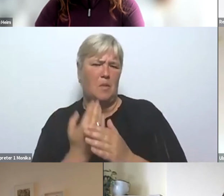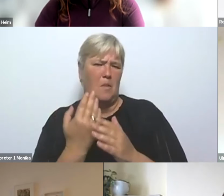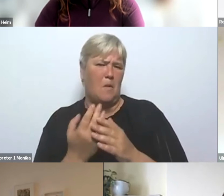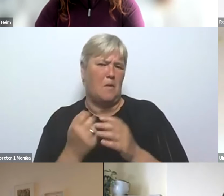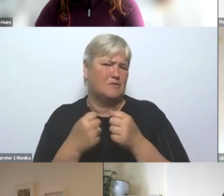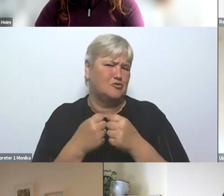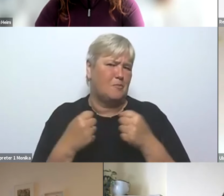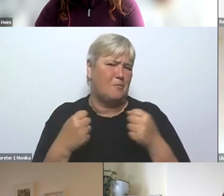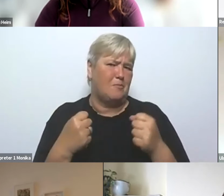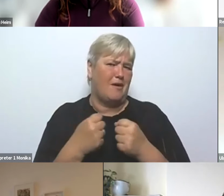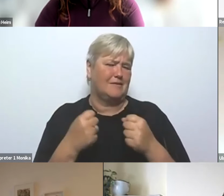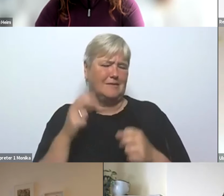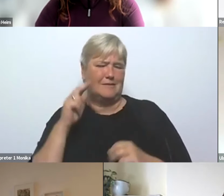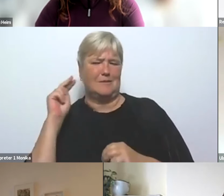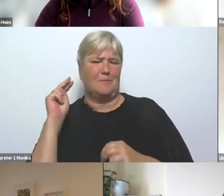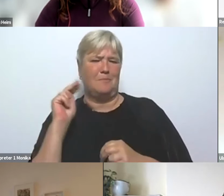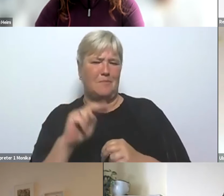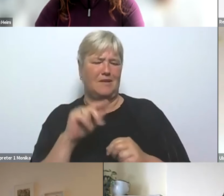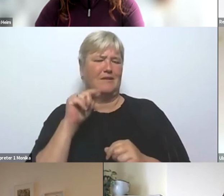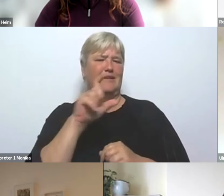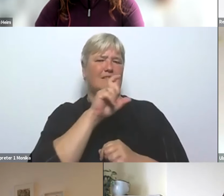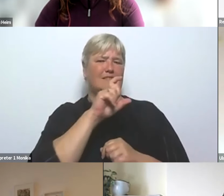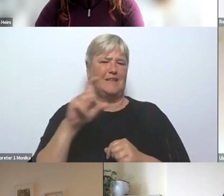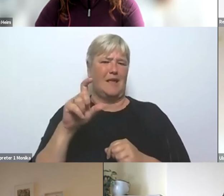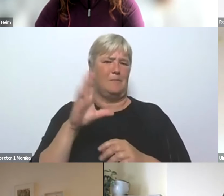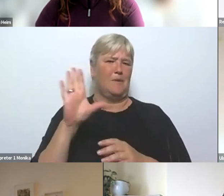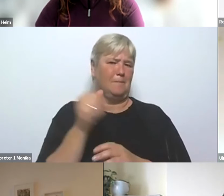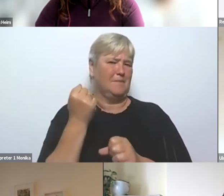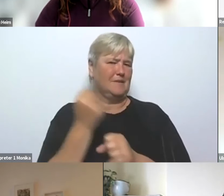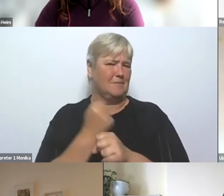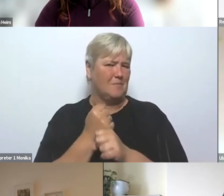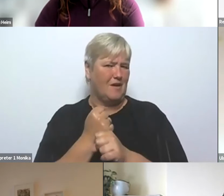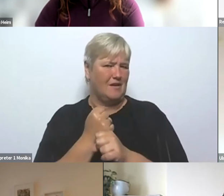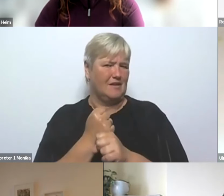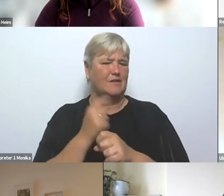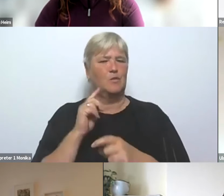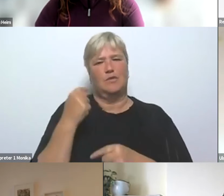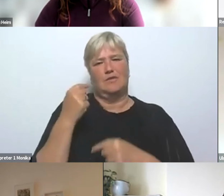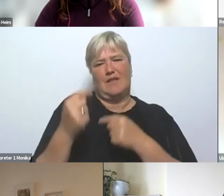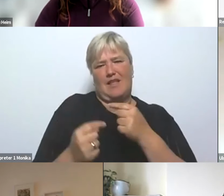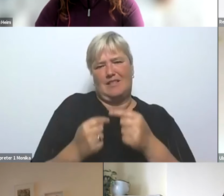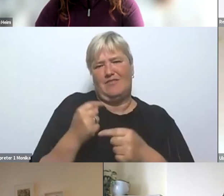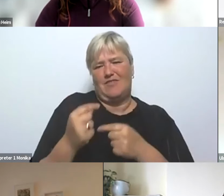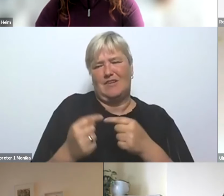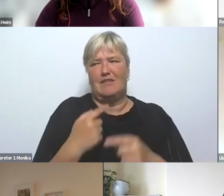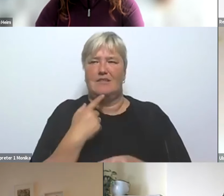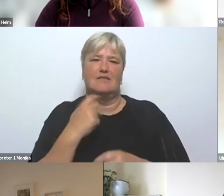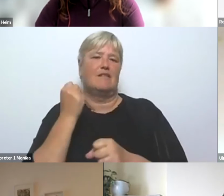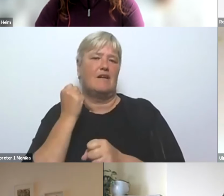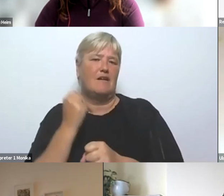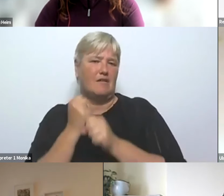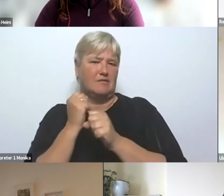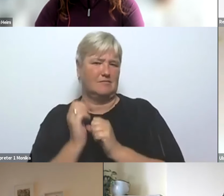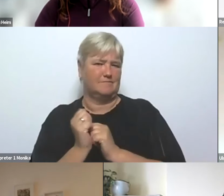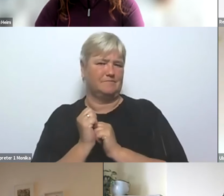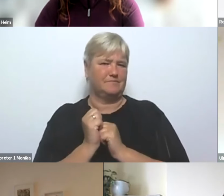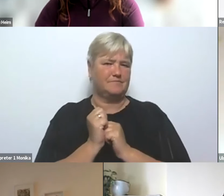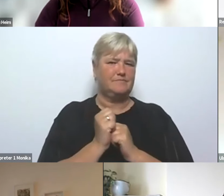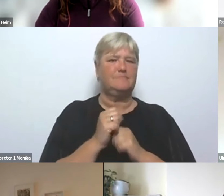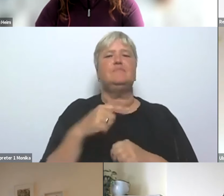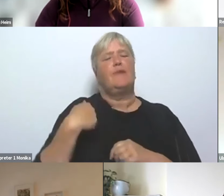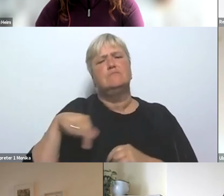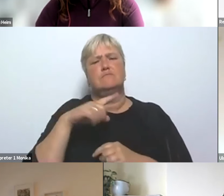Aspekte zu diesem Thema beisteuern können und entwickeln können. Wir, und ich